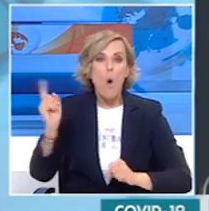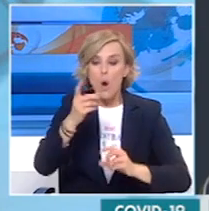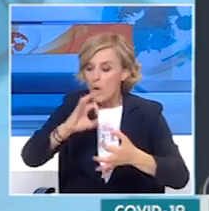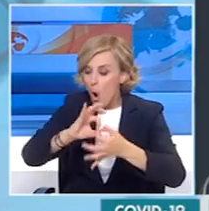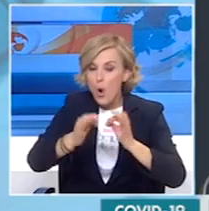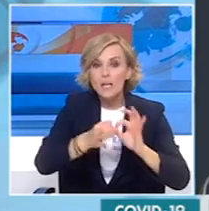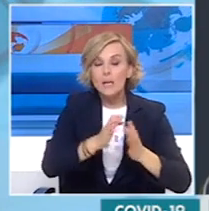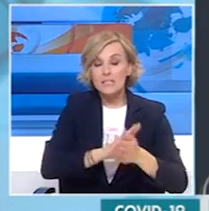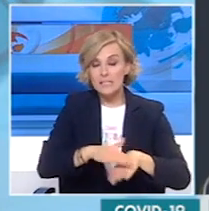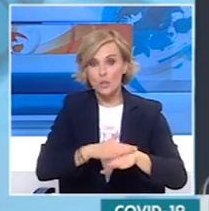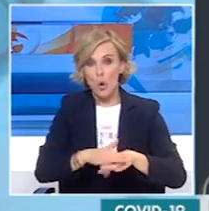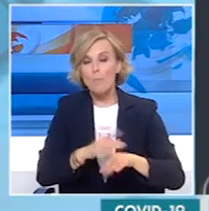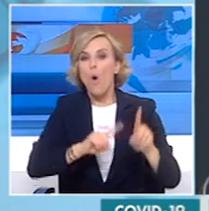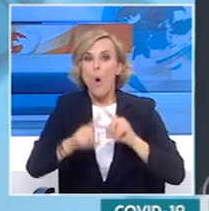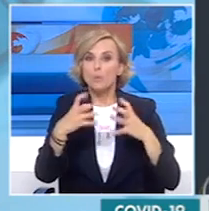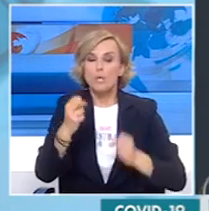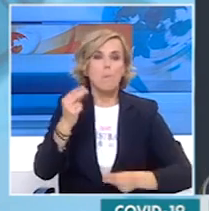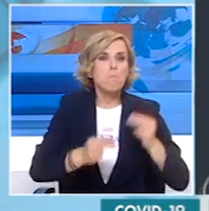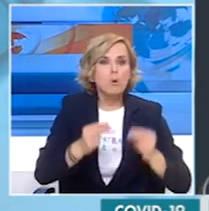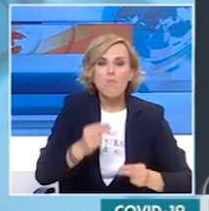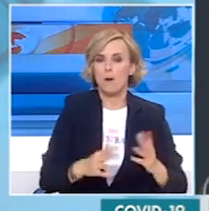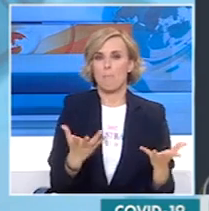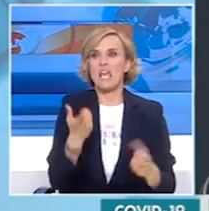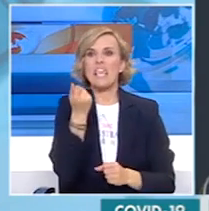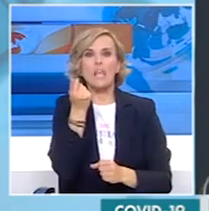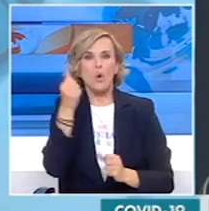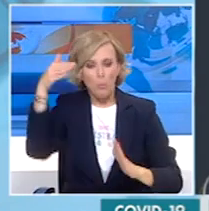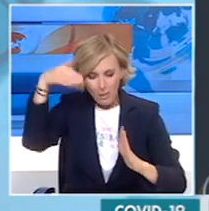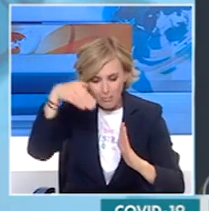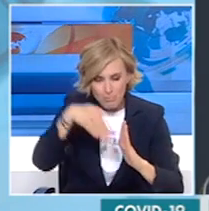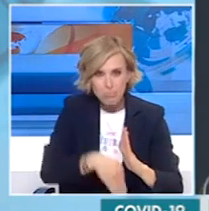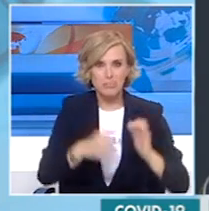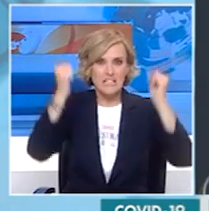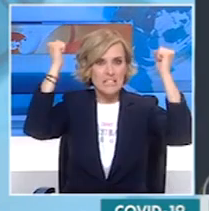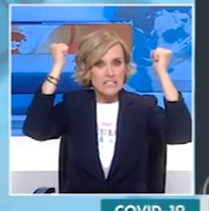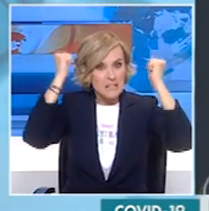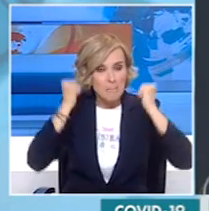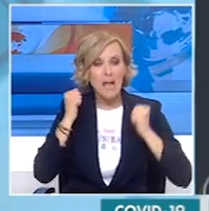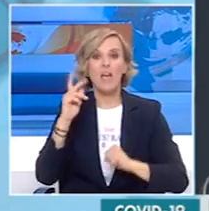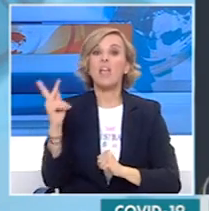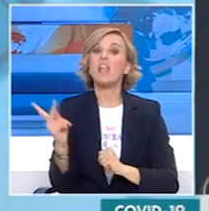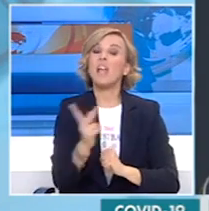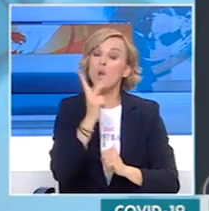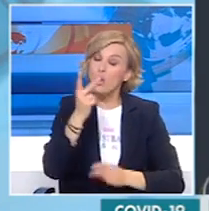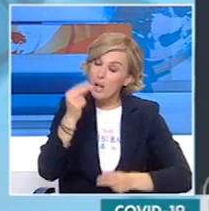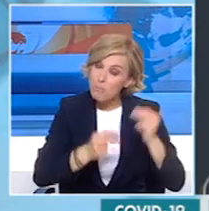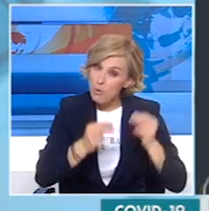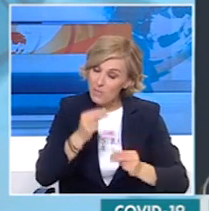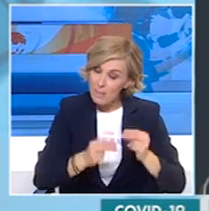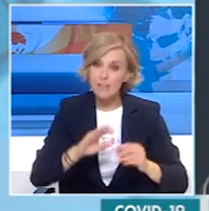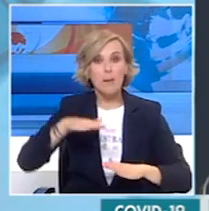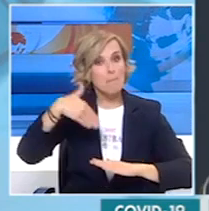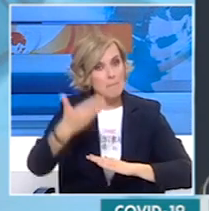θα αντιμετωπίσουν προβλήματα, κυρίως από τις οικονομικές και κοινωνικές συνέπειες που θα εμφανιστούν μόλις τελειώσει αυτή η υγειονομική